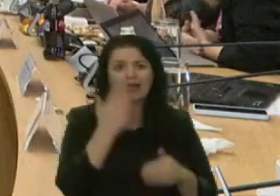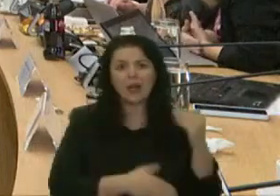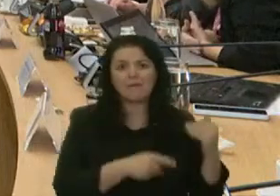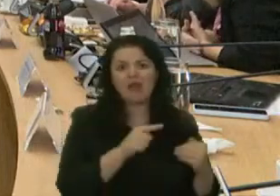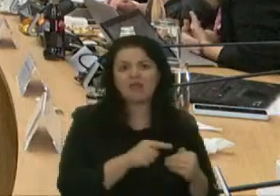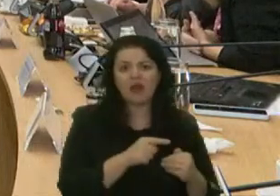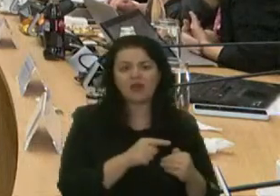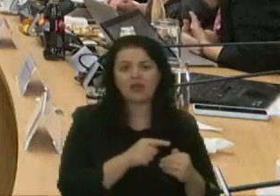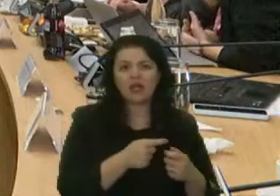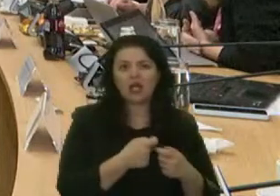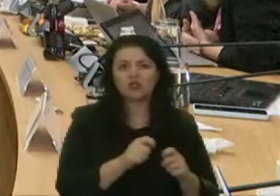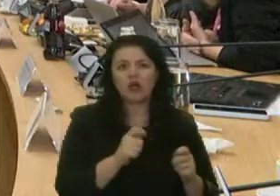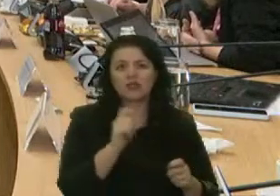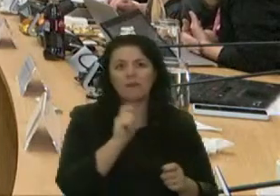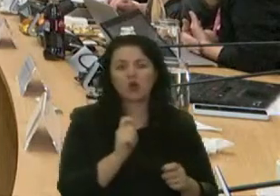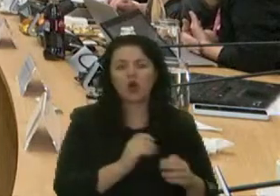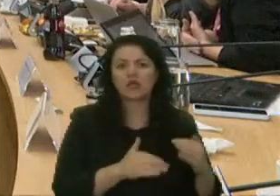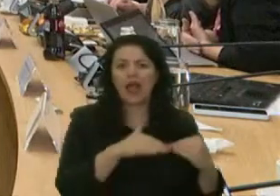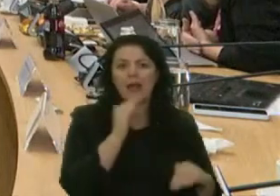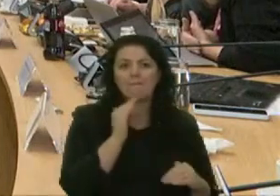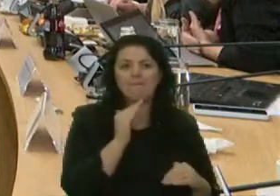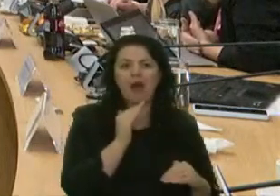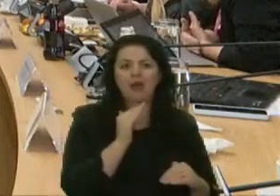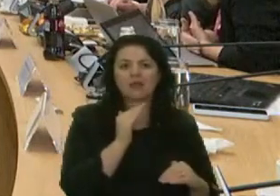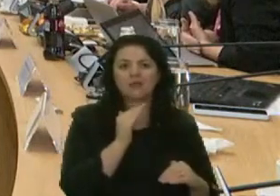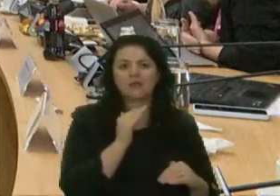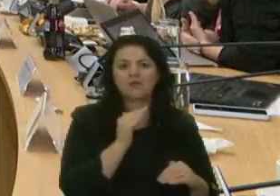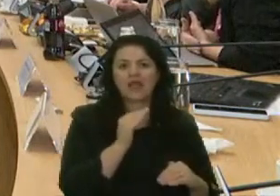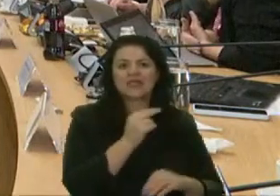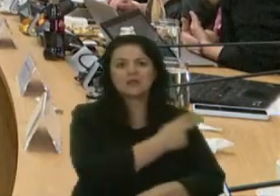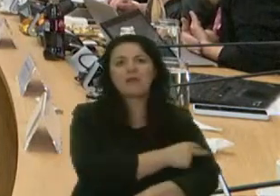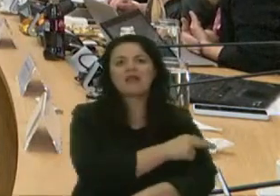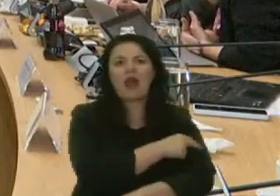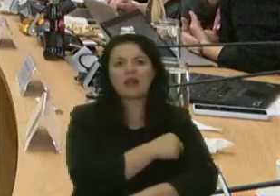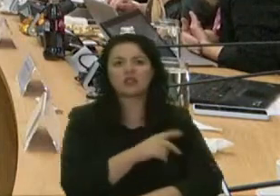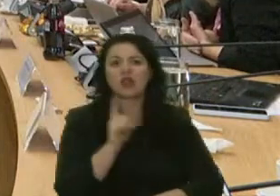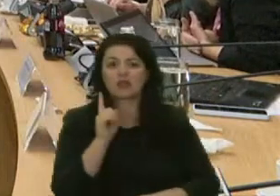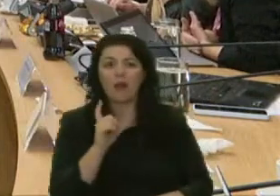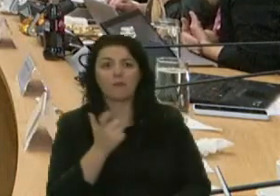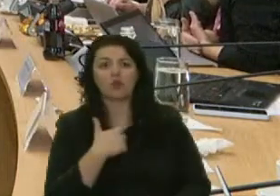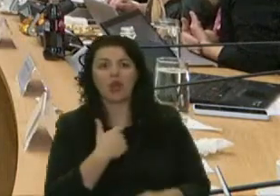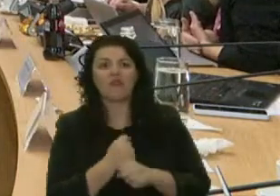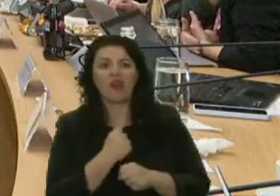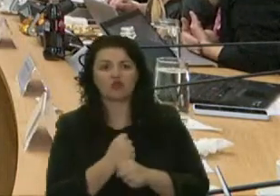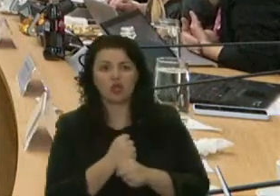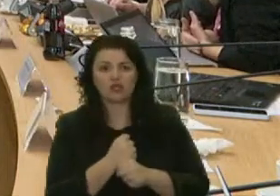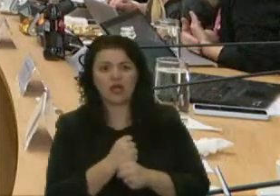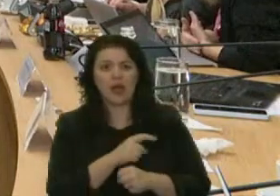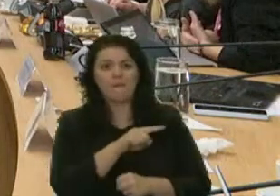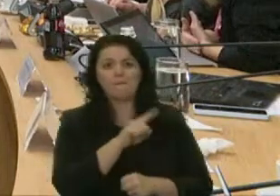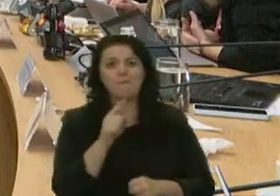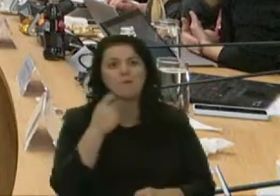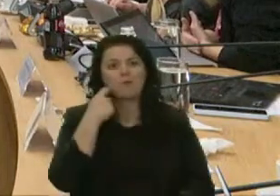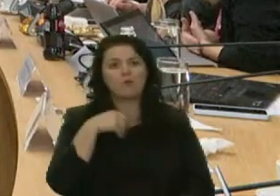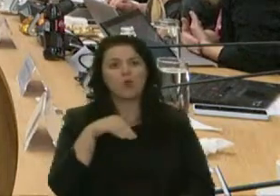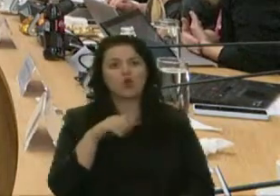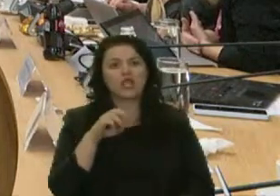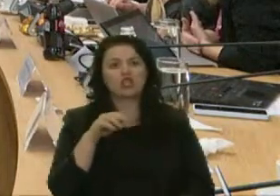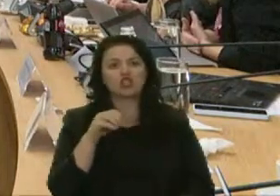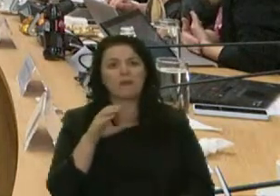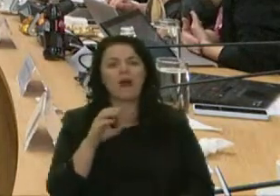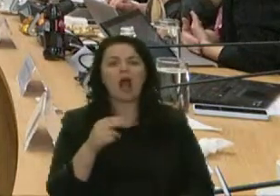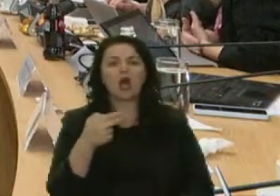cum vedem la toate proiectele mari de infrastructură spitalicească însă putem face din Spitalul Municipal un hub